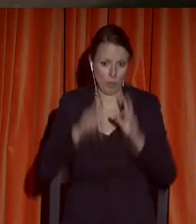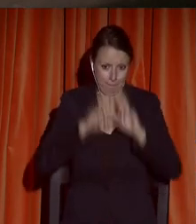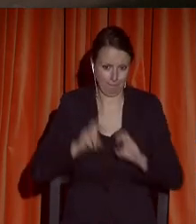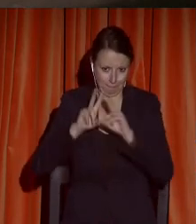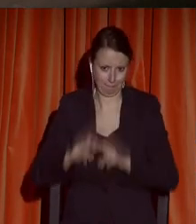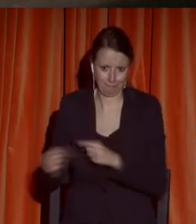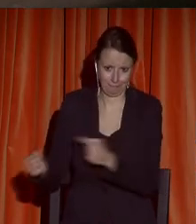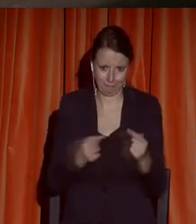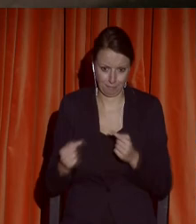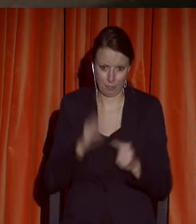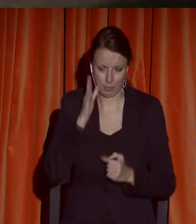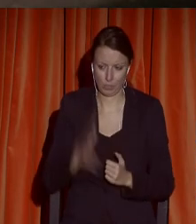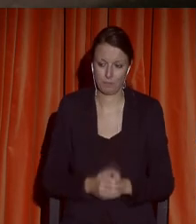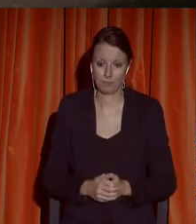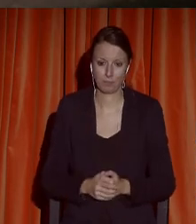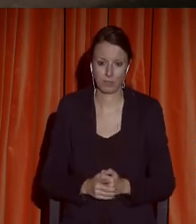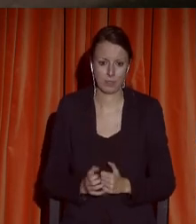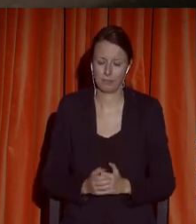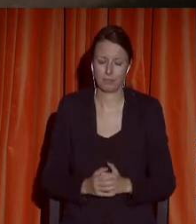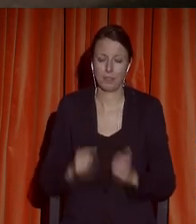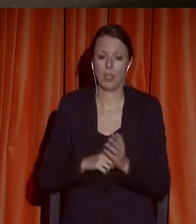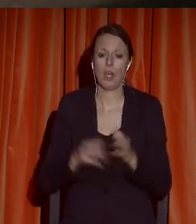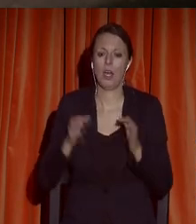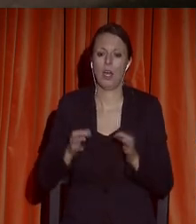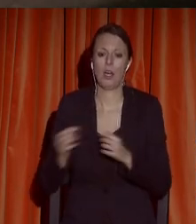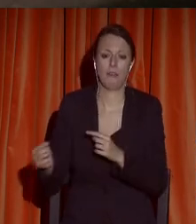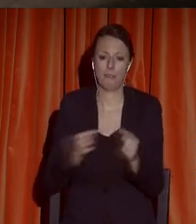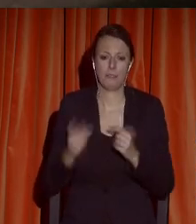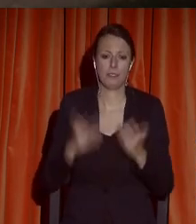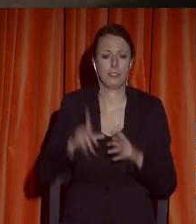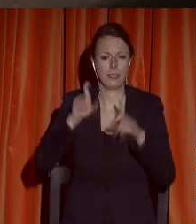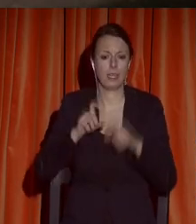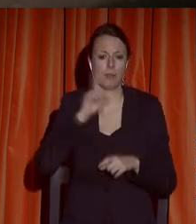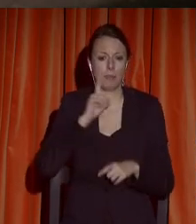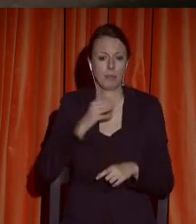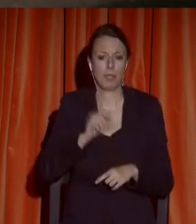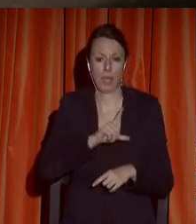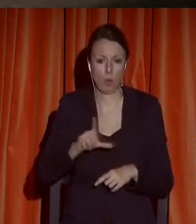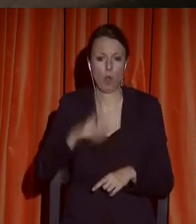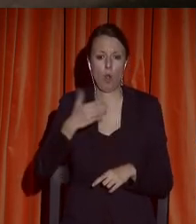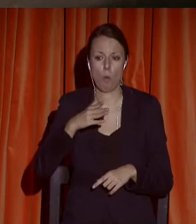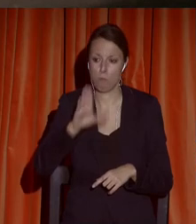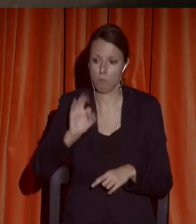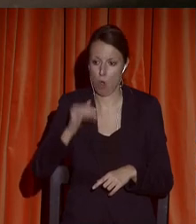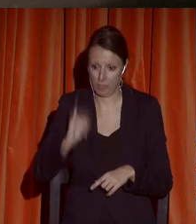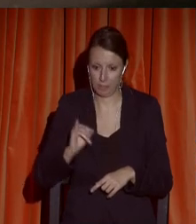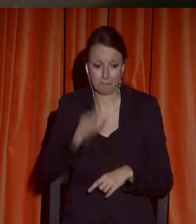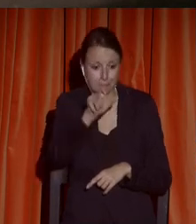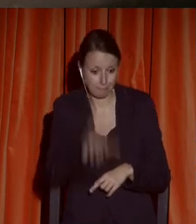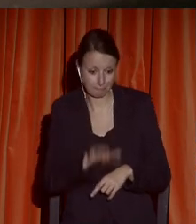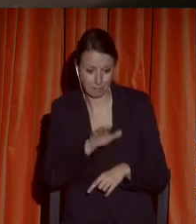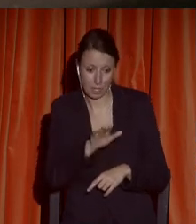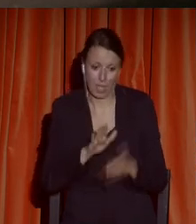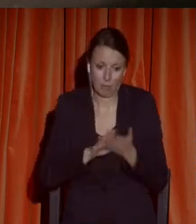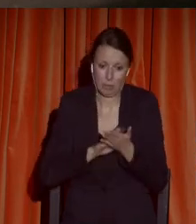debatę rozpocząć od pana Michała Boniego i pozwolę sobie od razu przeprosić